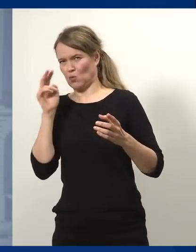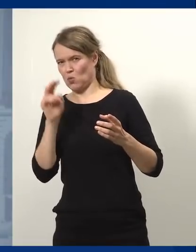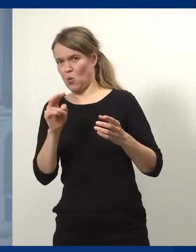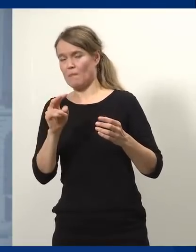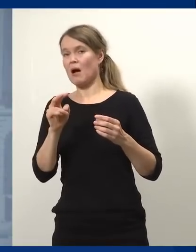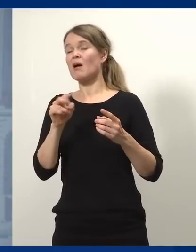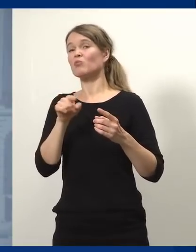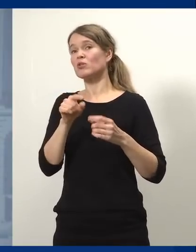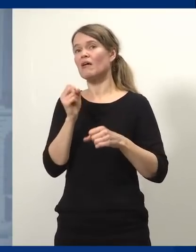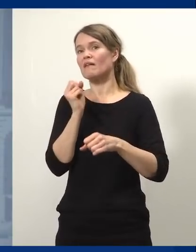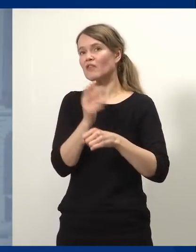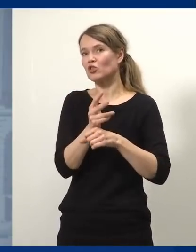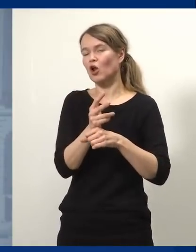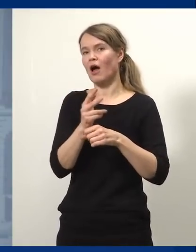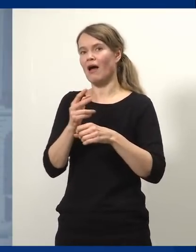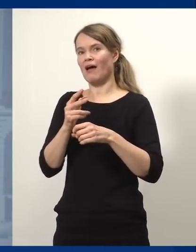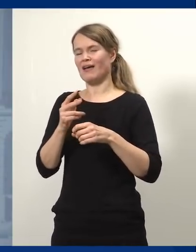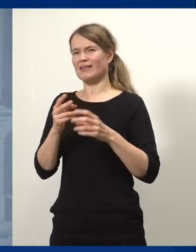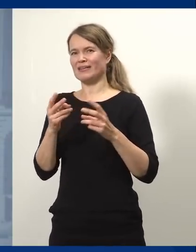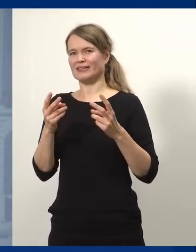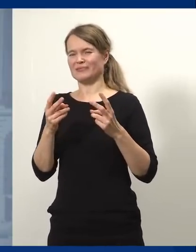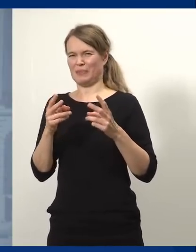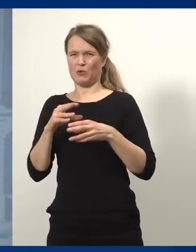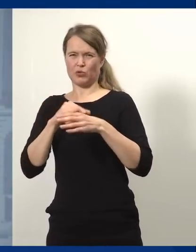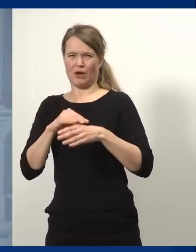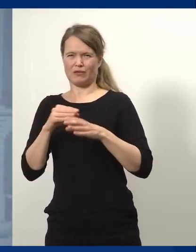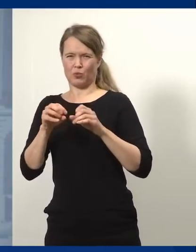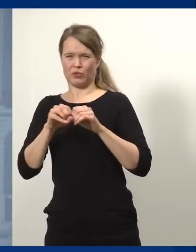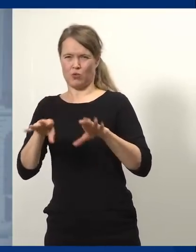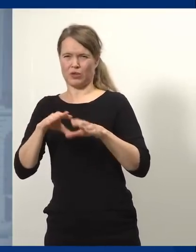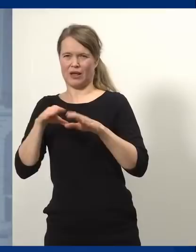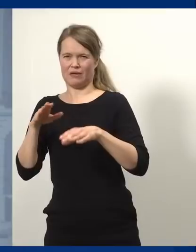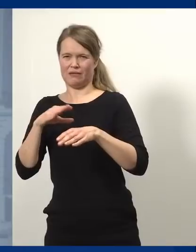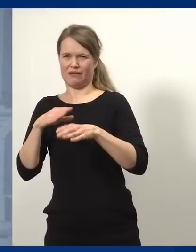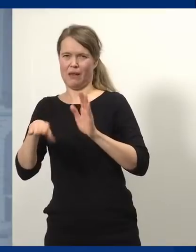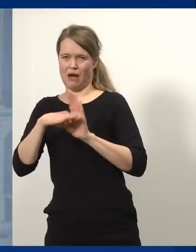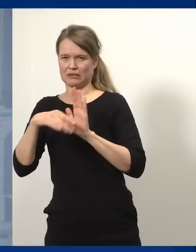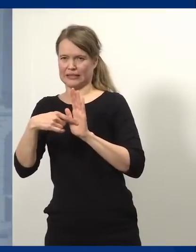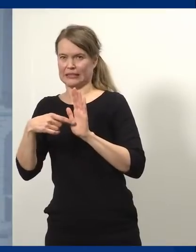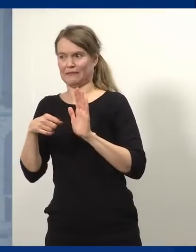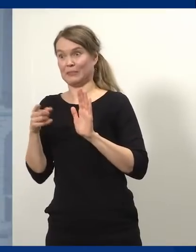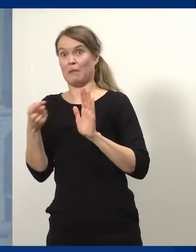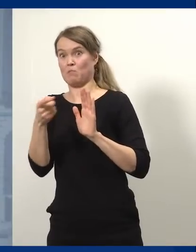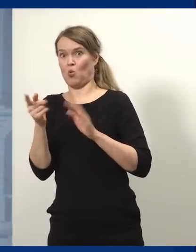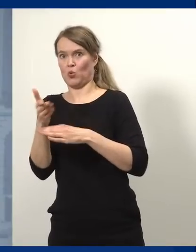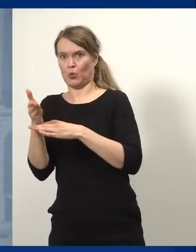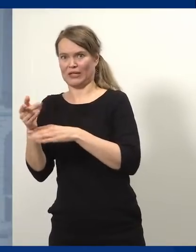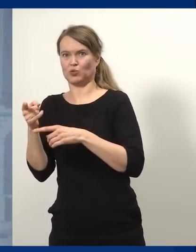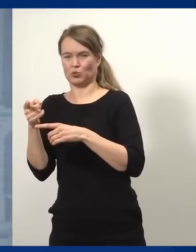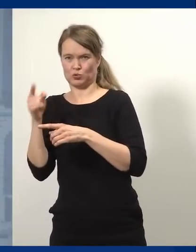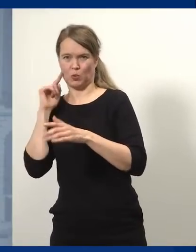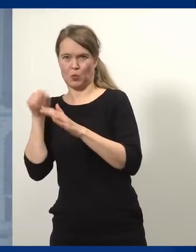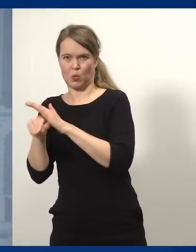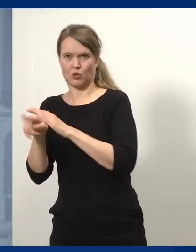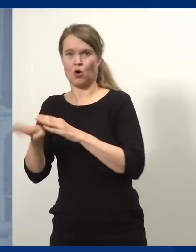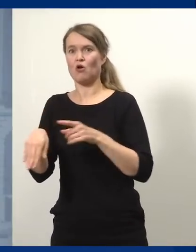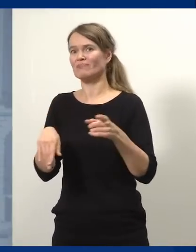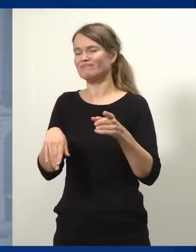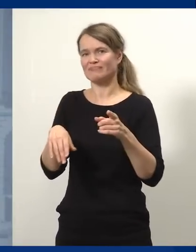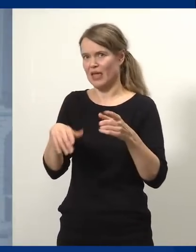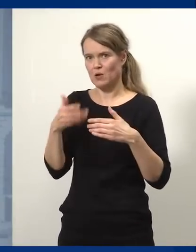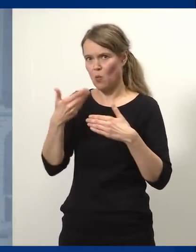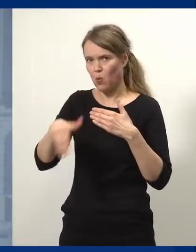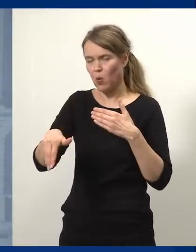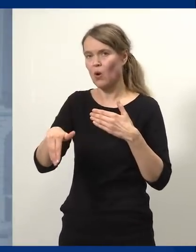tartuntatautilain piirissä niiltä osin kuin nämä muut yritykset ovat. Syyt ovat kahtinaiset. Ensinnäkin se, että meillä on jo tuossa